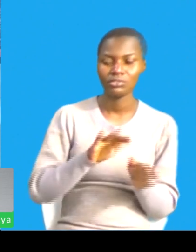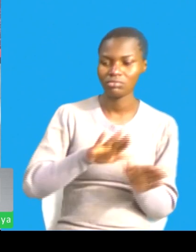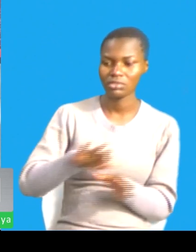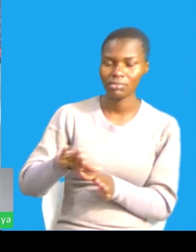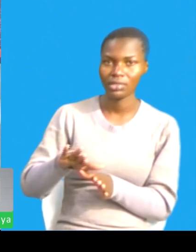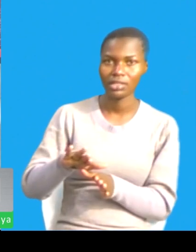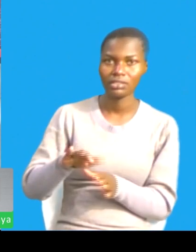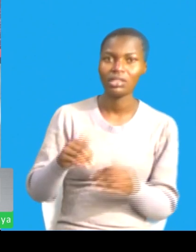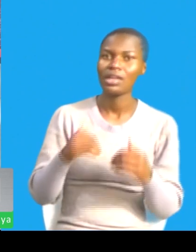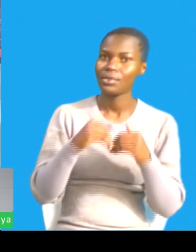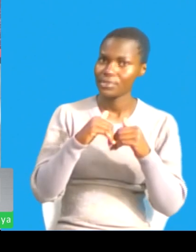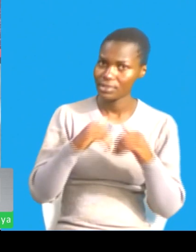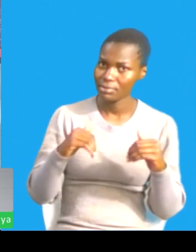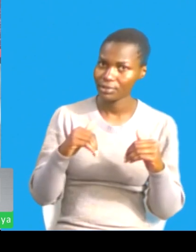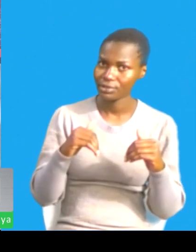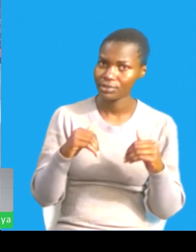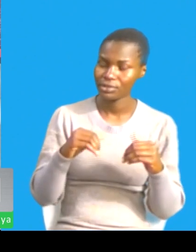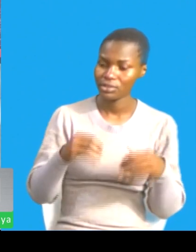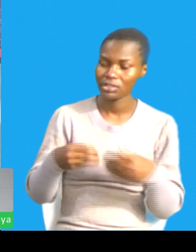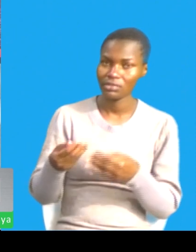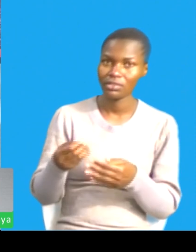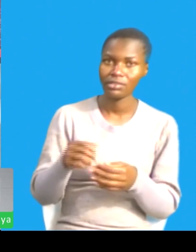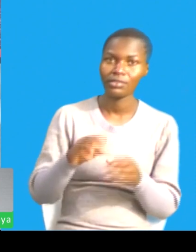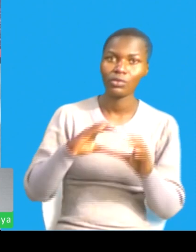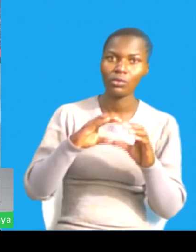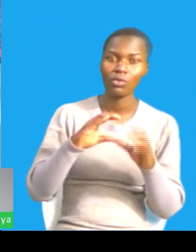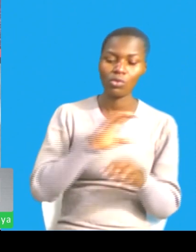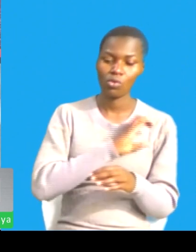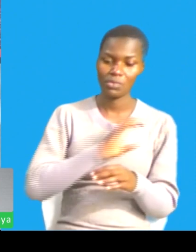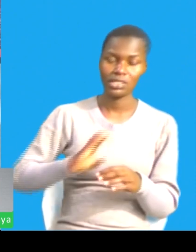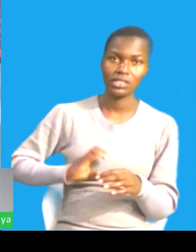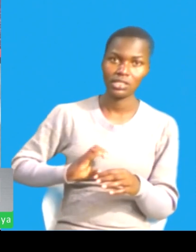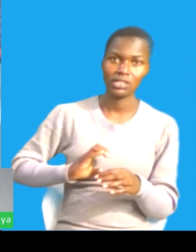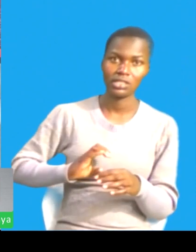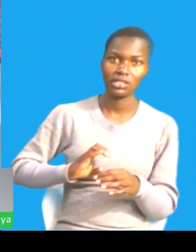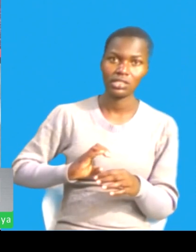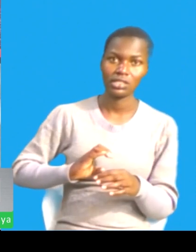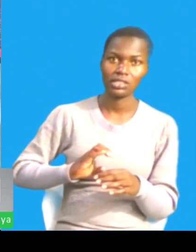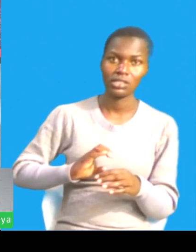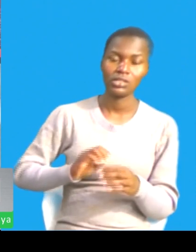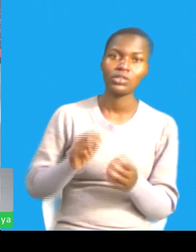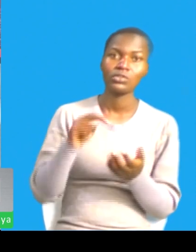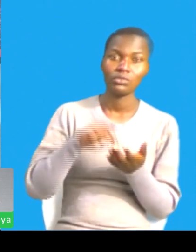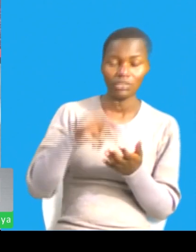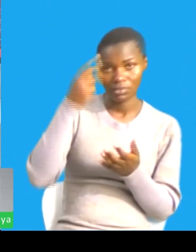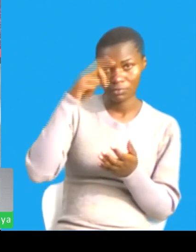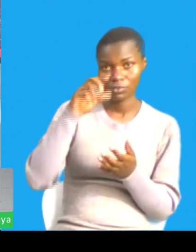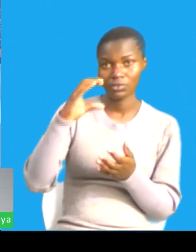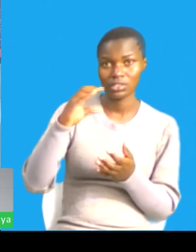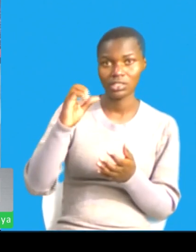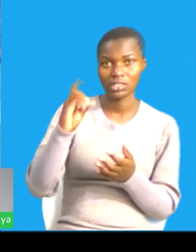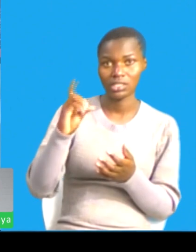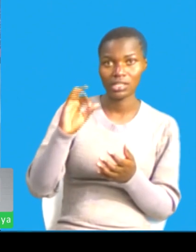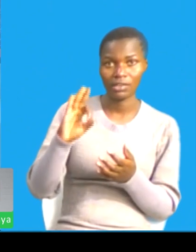ipewe committees katika hizo constituencies. Ndio wasimamie hiyo CDF na warudishe ripoti.